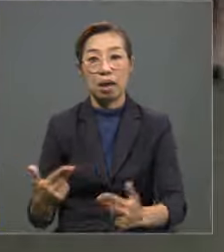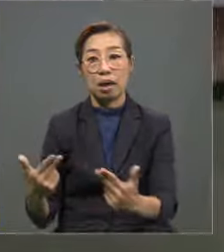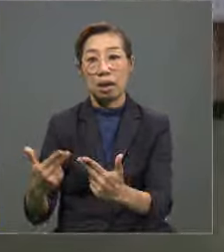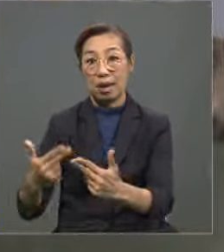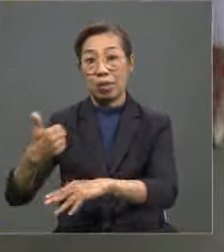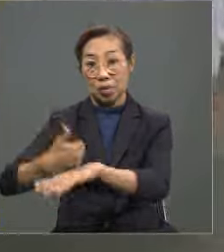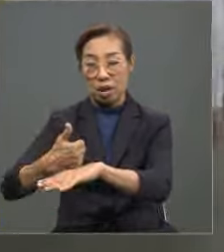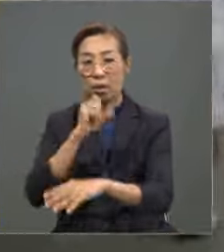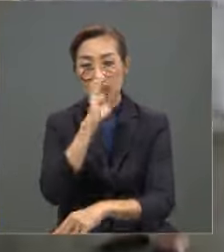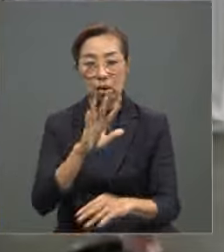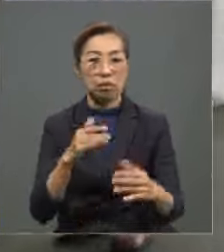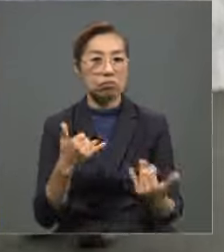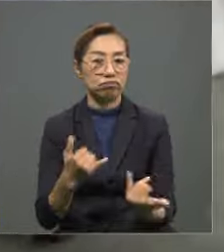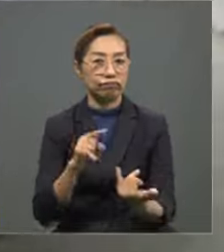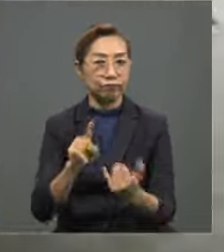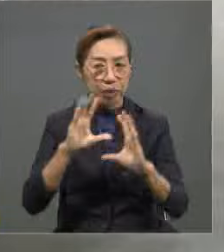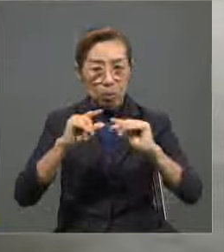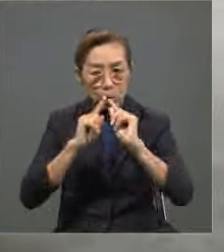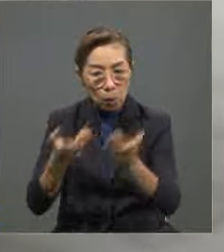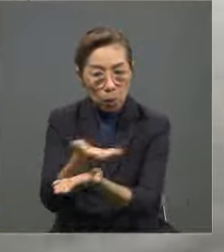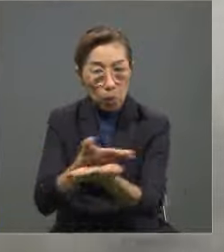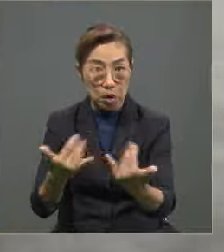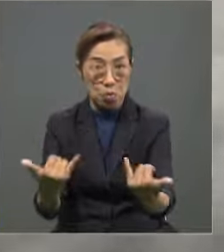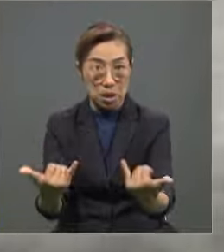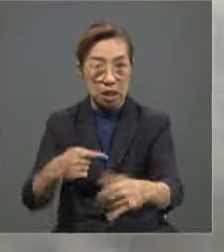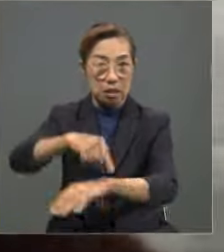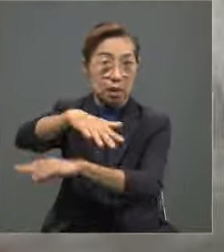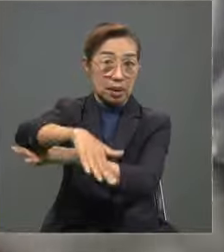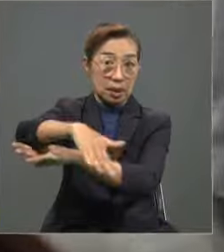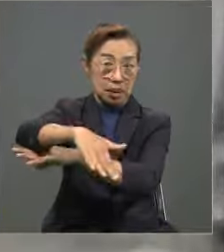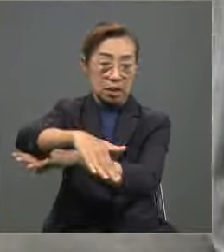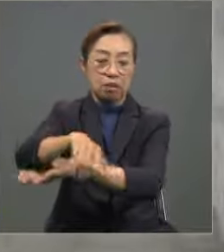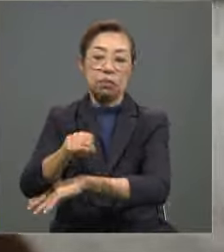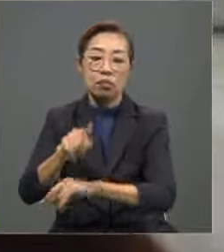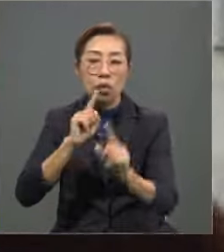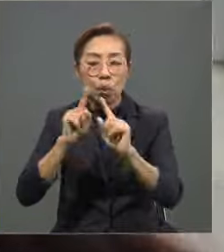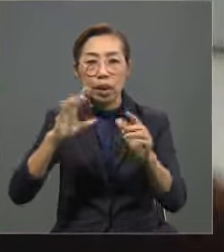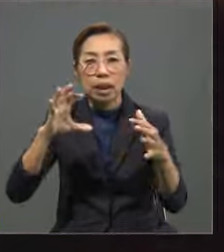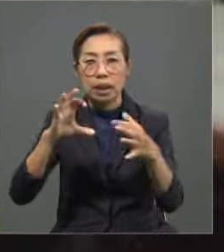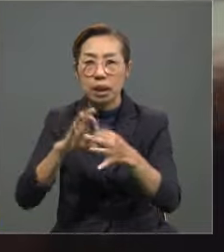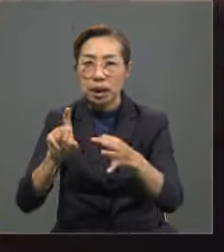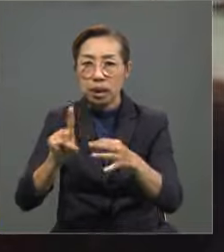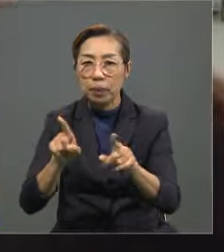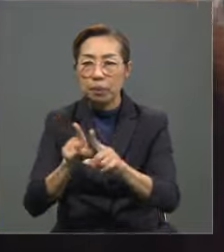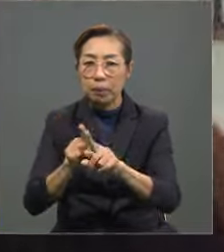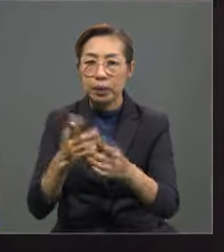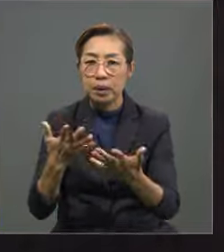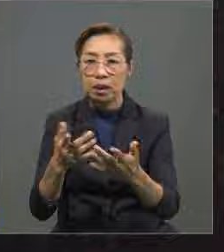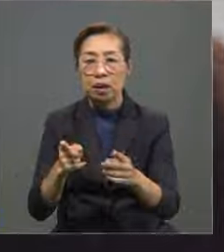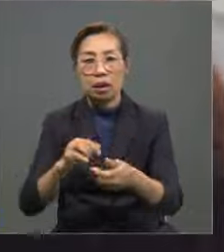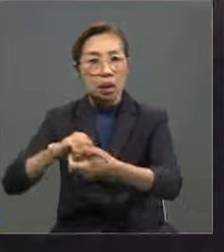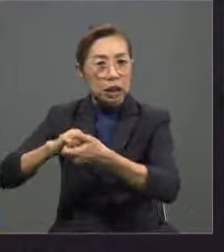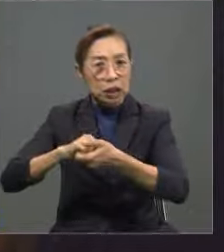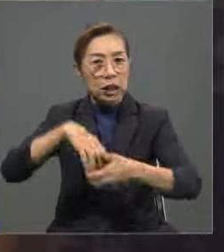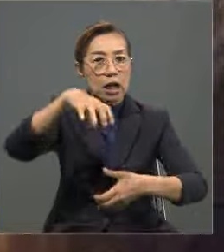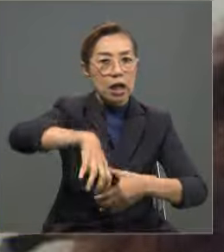ชาติบอกนะคะว่าการหารือระหว่างแกนำพรรครวบรัฐบาลในช่วงเย็นวันนี้เนี่ยเป็นการหารือเรื่องของ Entertainment Complexค่ะใน